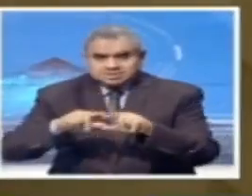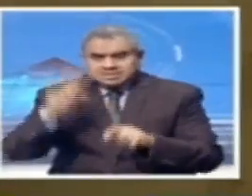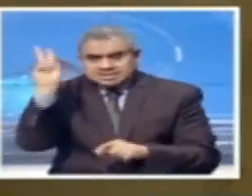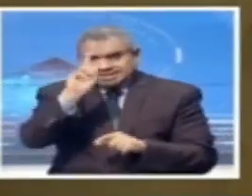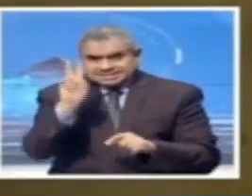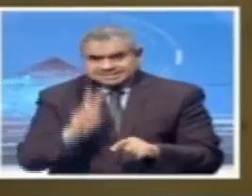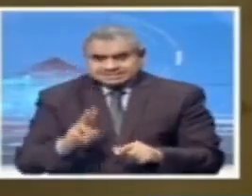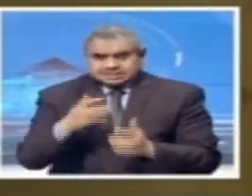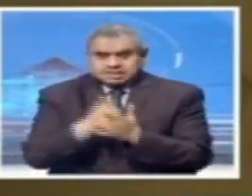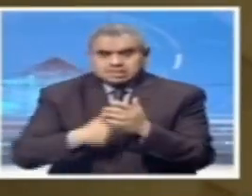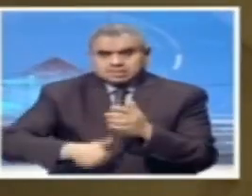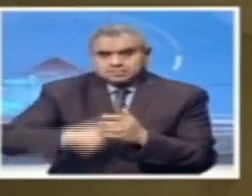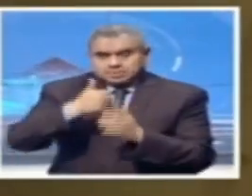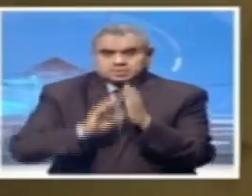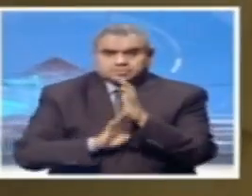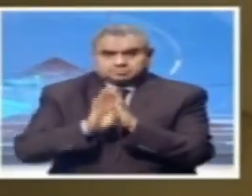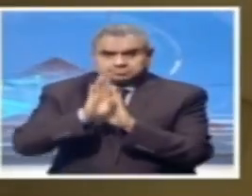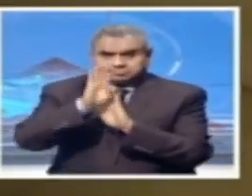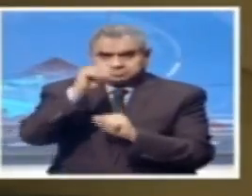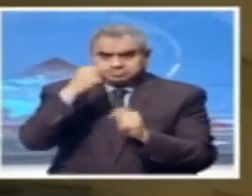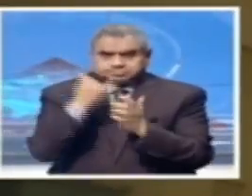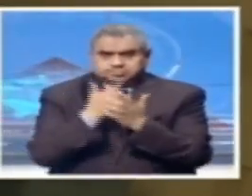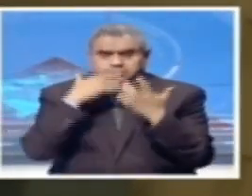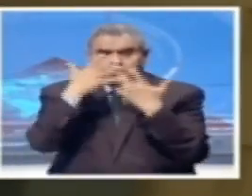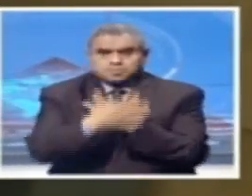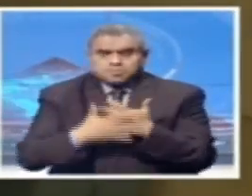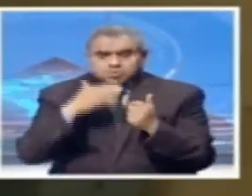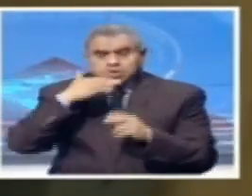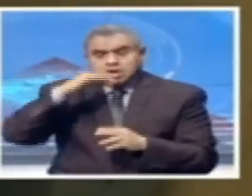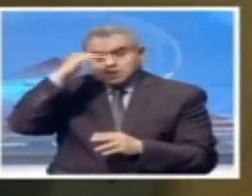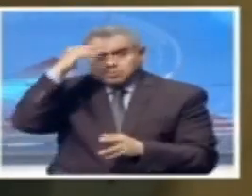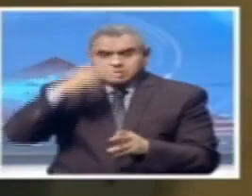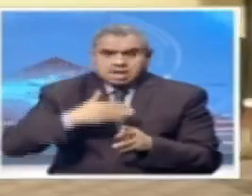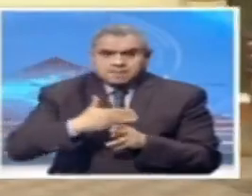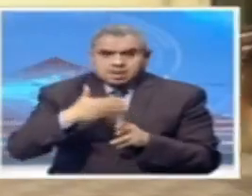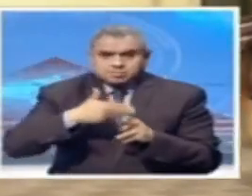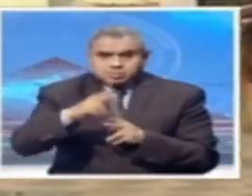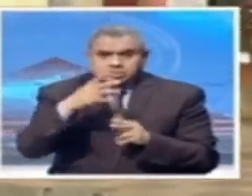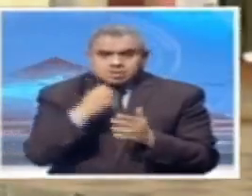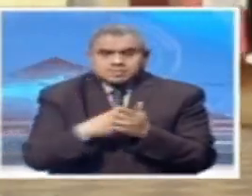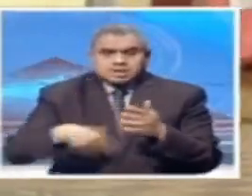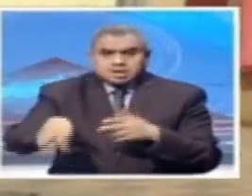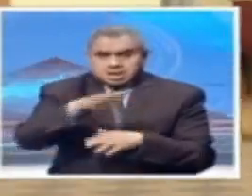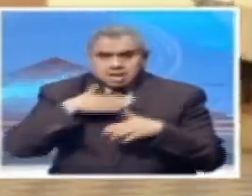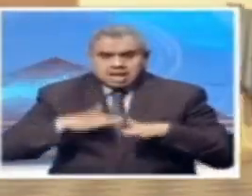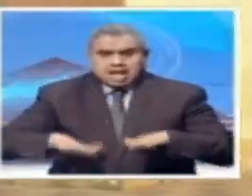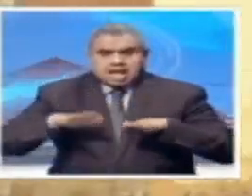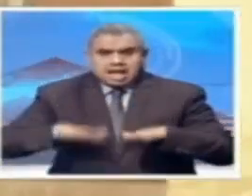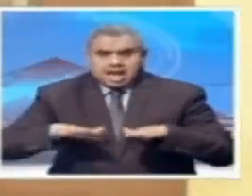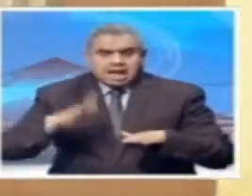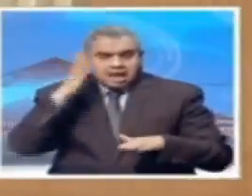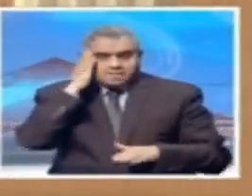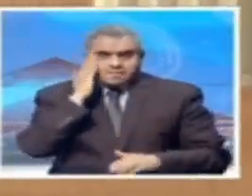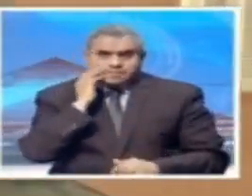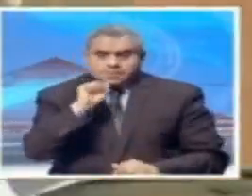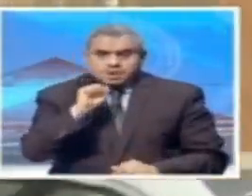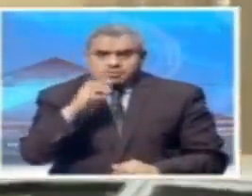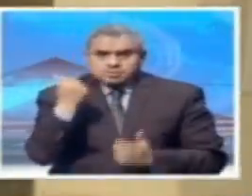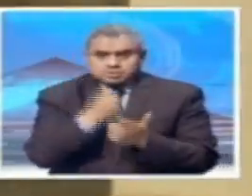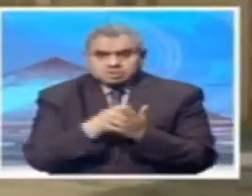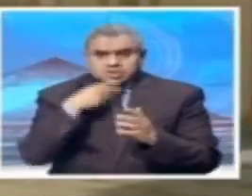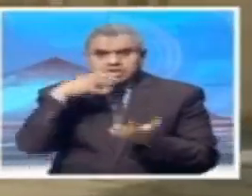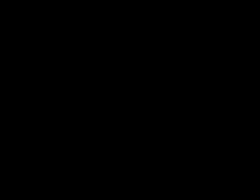على الاهتمام والارتقاء به من خلال مشروعات مستمرة تقدم حياة آمنة لمواطني سيناء. فمن